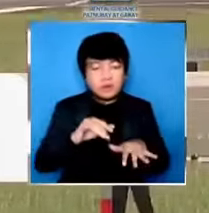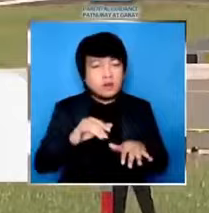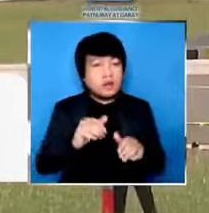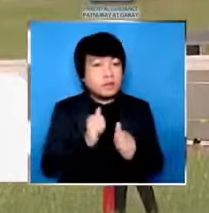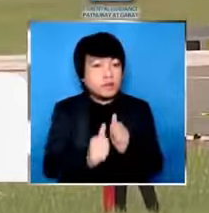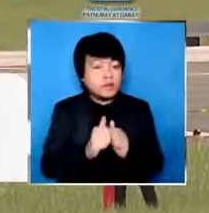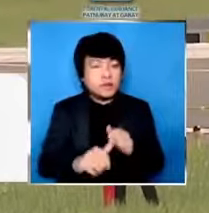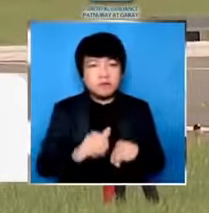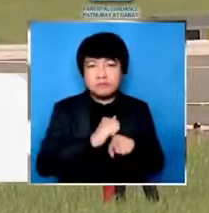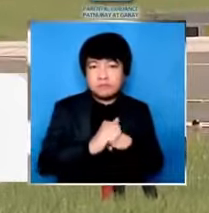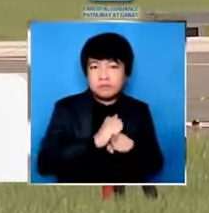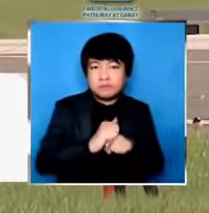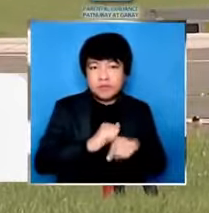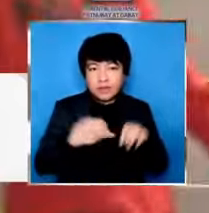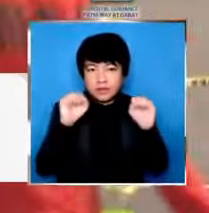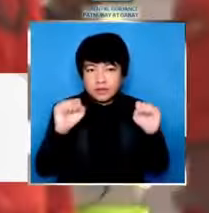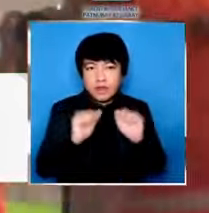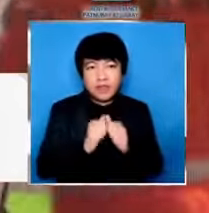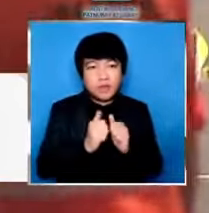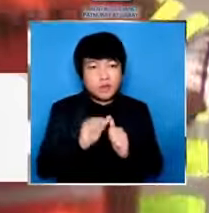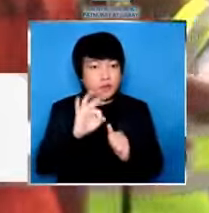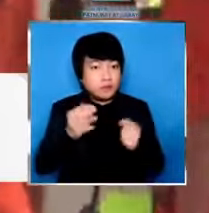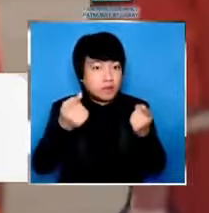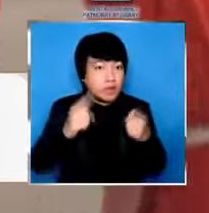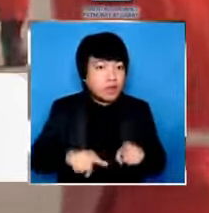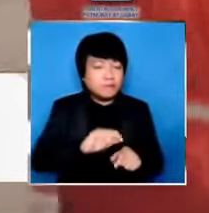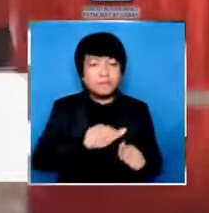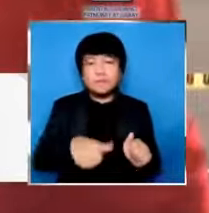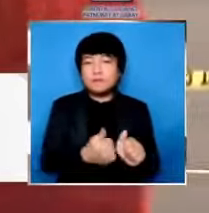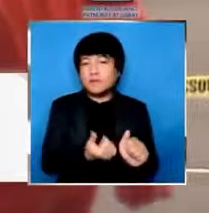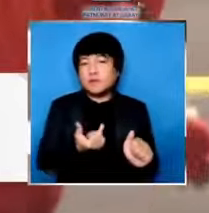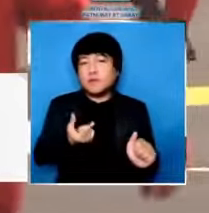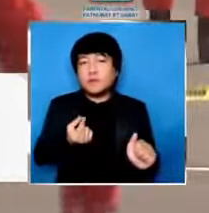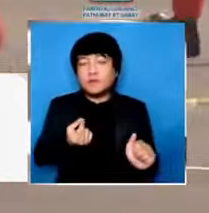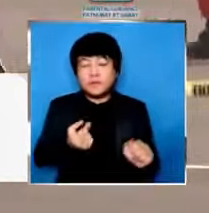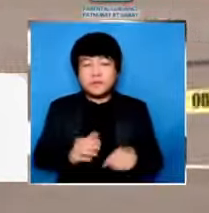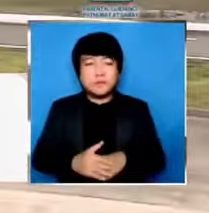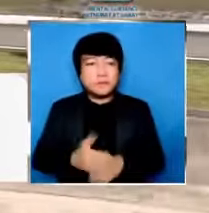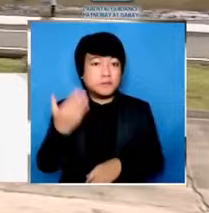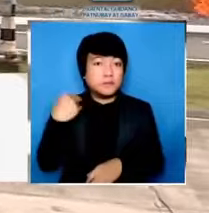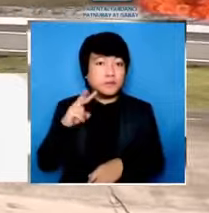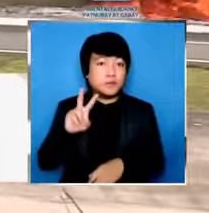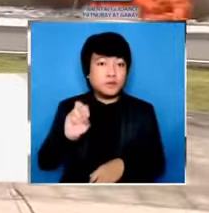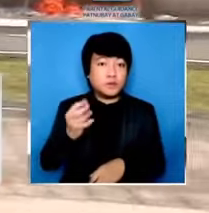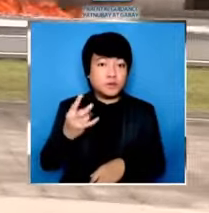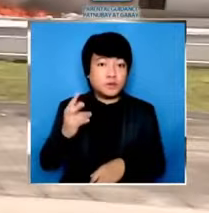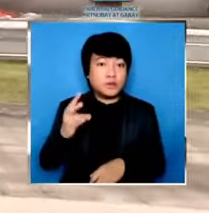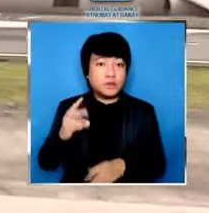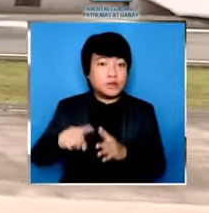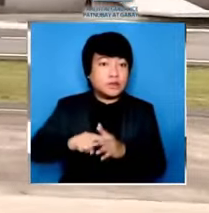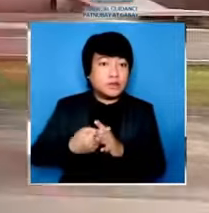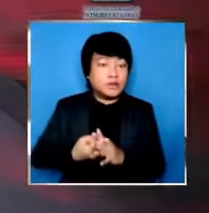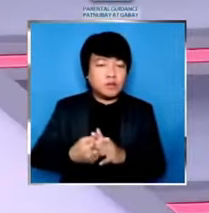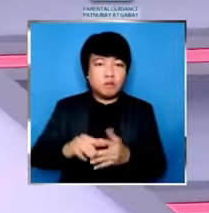ng rescue mission sa mga aberya sa impapawid. 2017 pa nang huli magkaroon ng crash exercise.